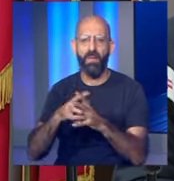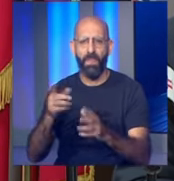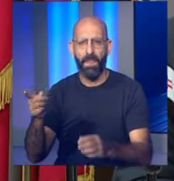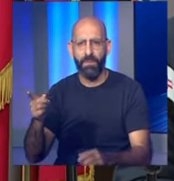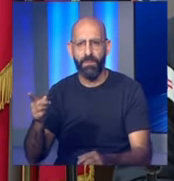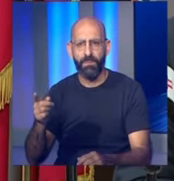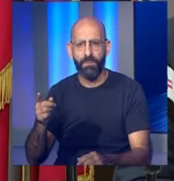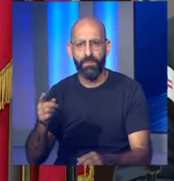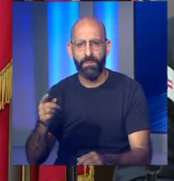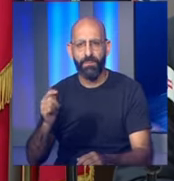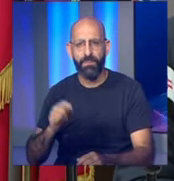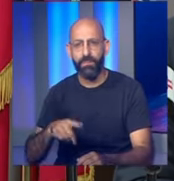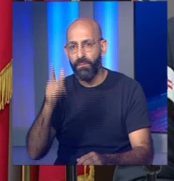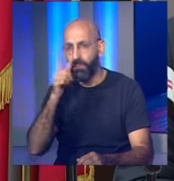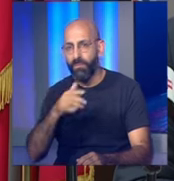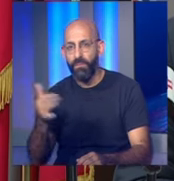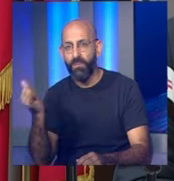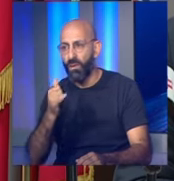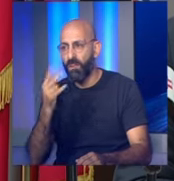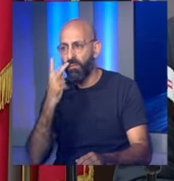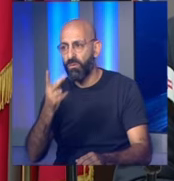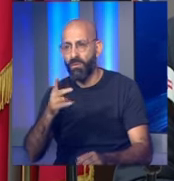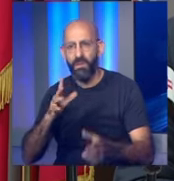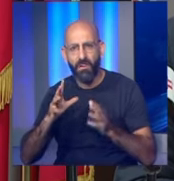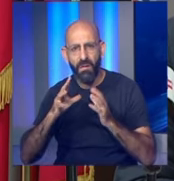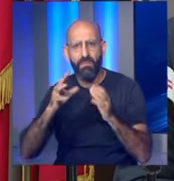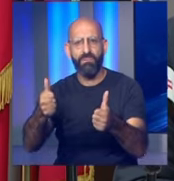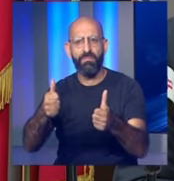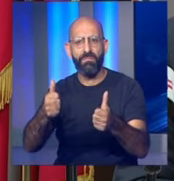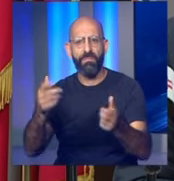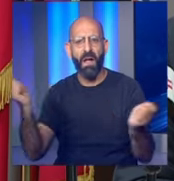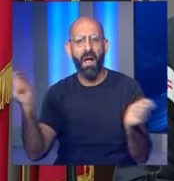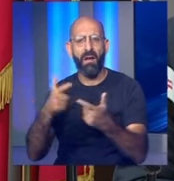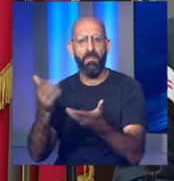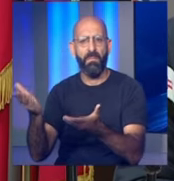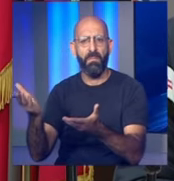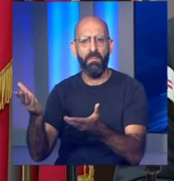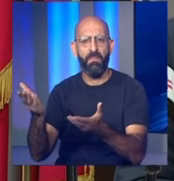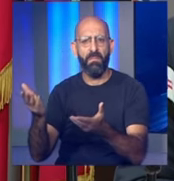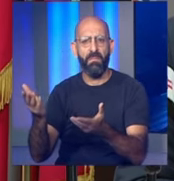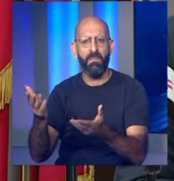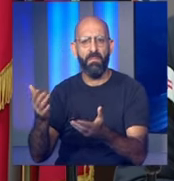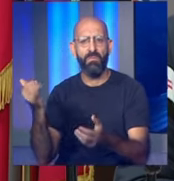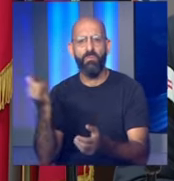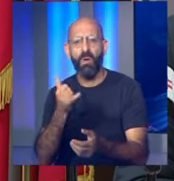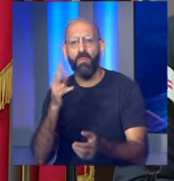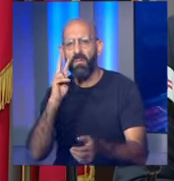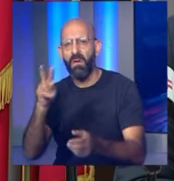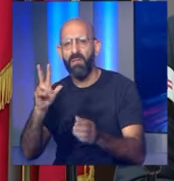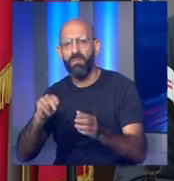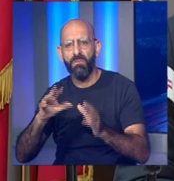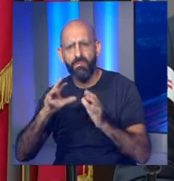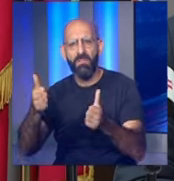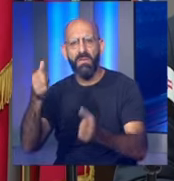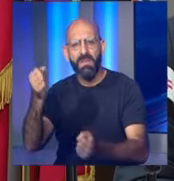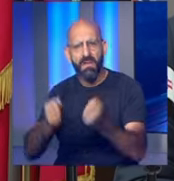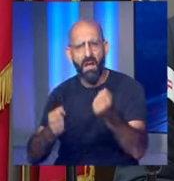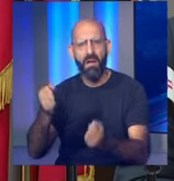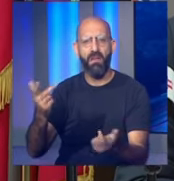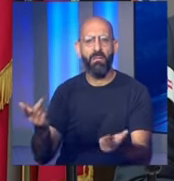الاجتماعيين. هذا التعاون بين كل هالفرقاء أنتج انطلاق